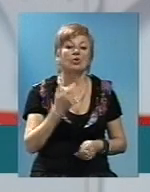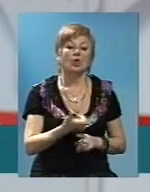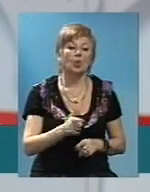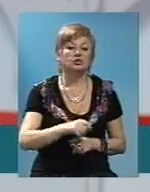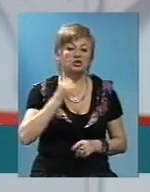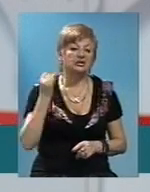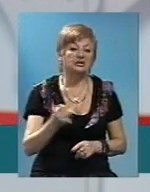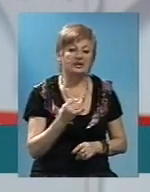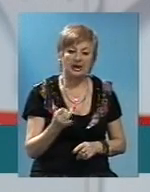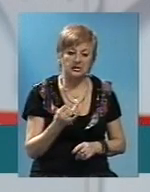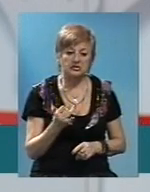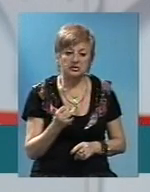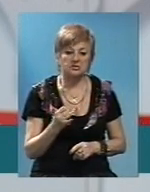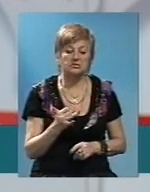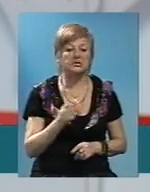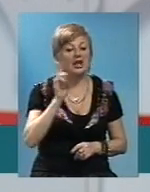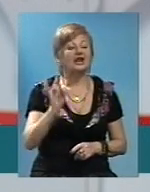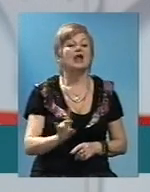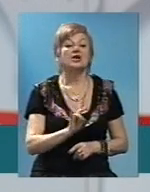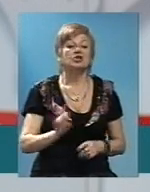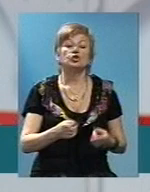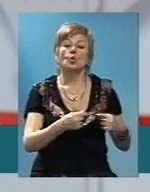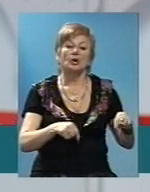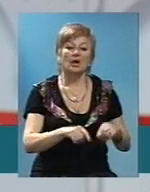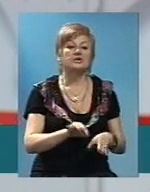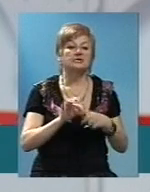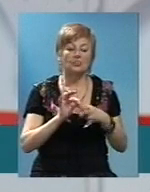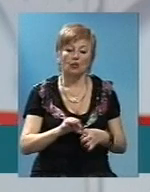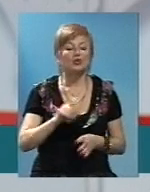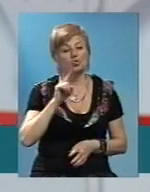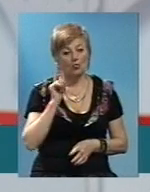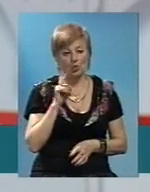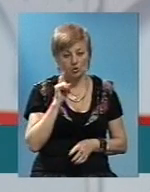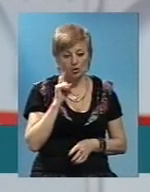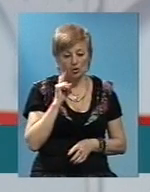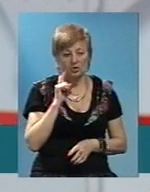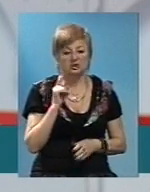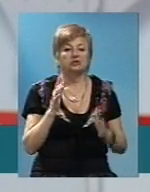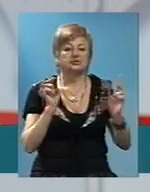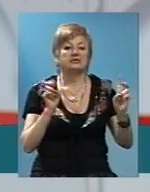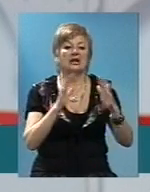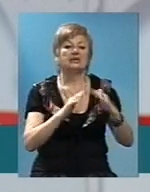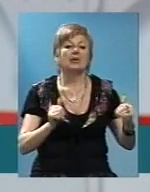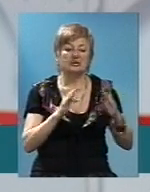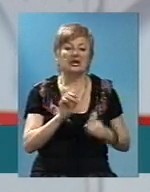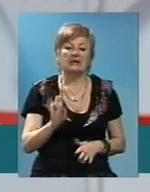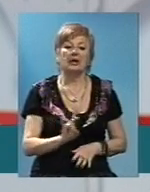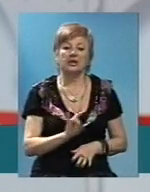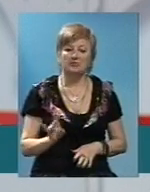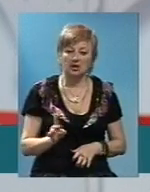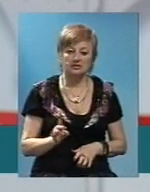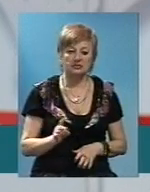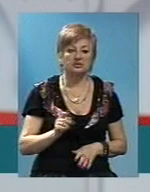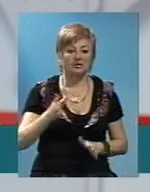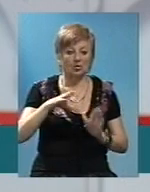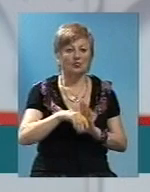є прикладів від релігійних організацій, які проводять різні молодіжні табори, я маю на увазі християнські табори в